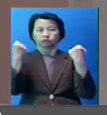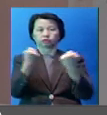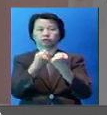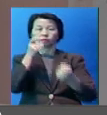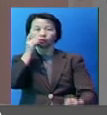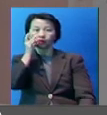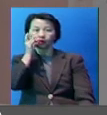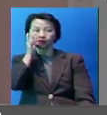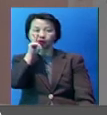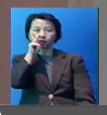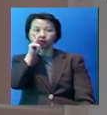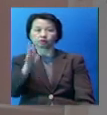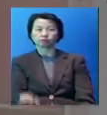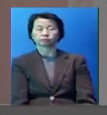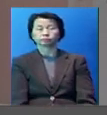Alusta.